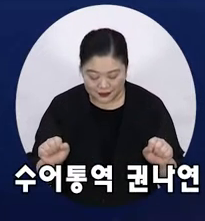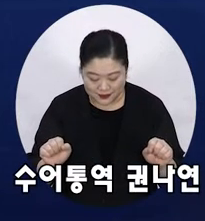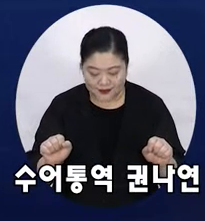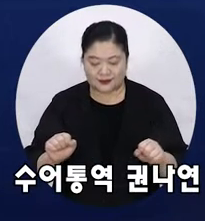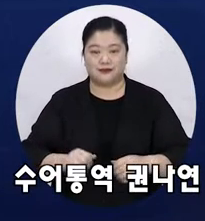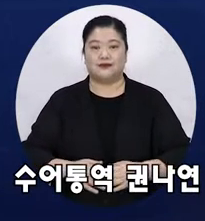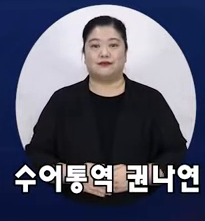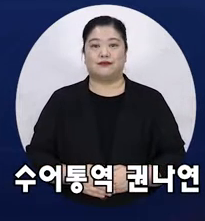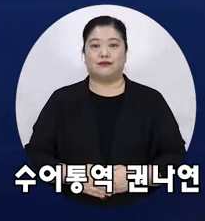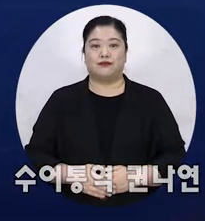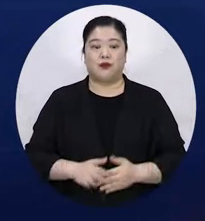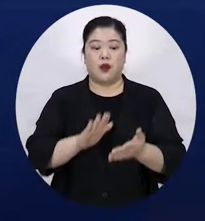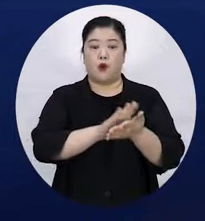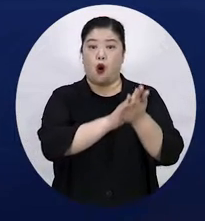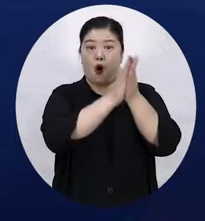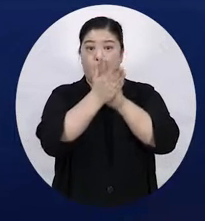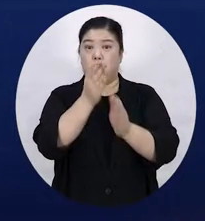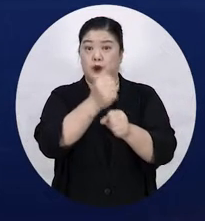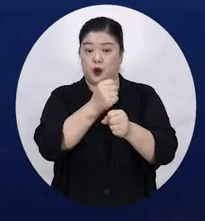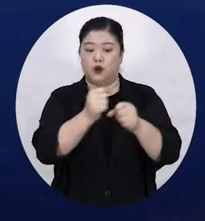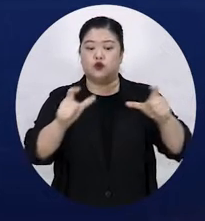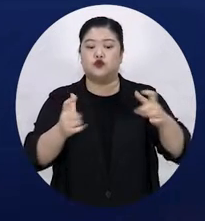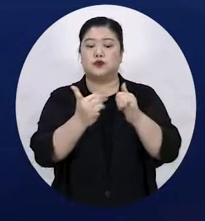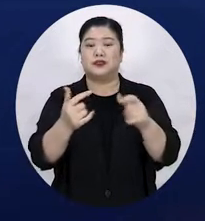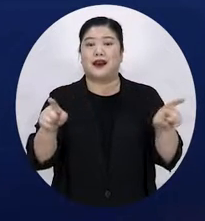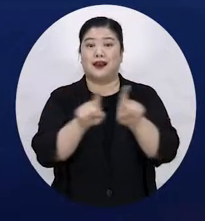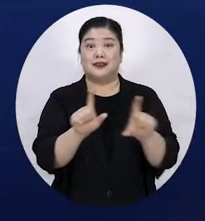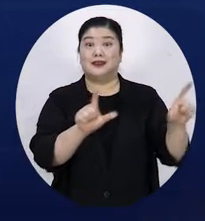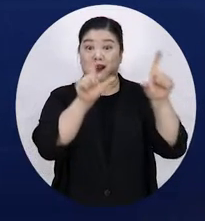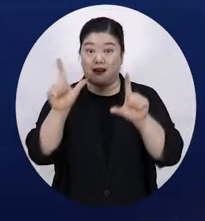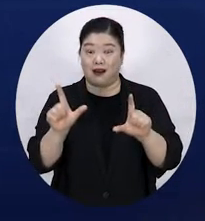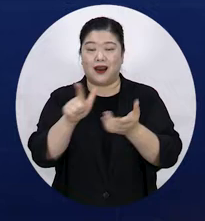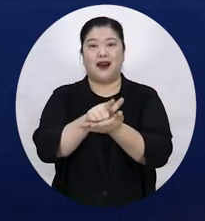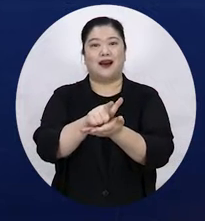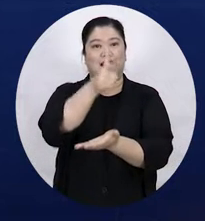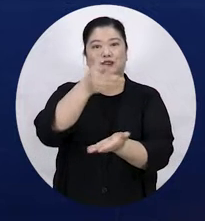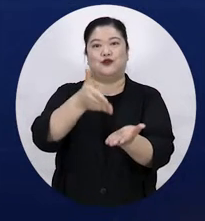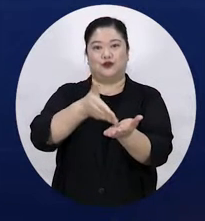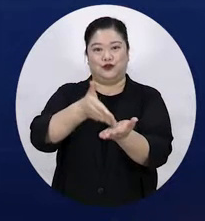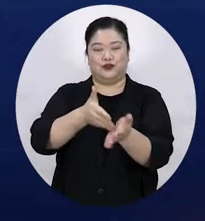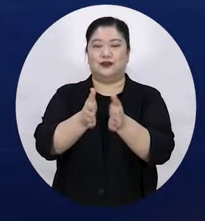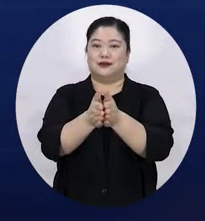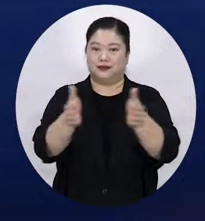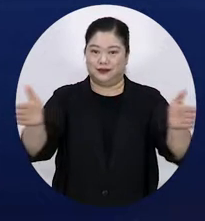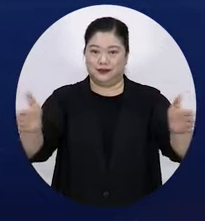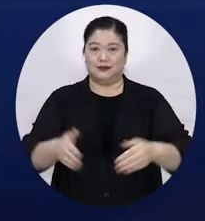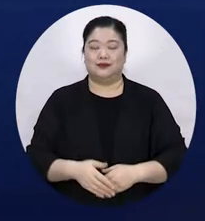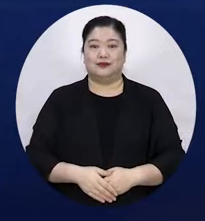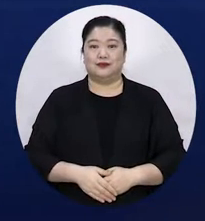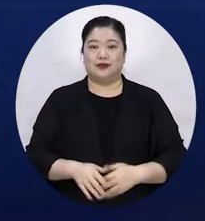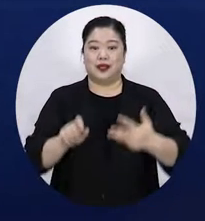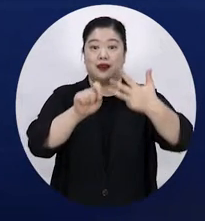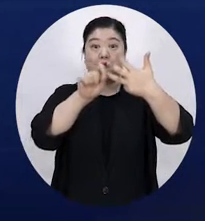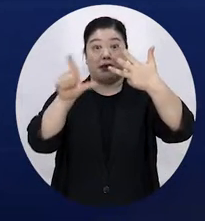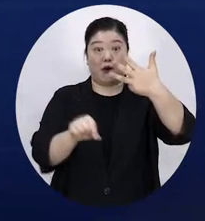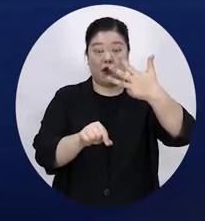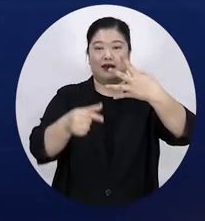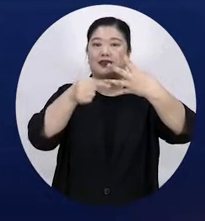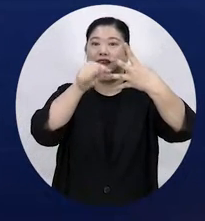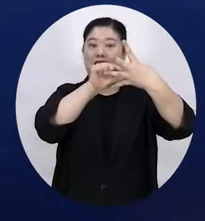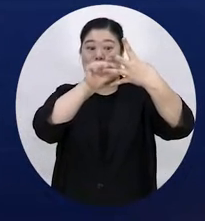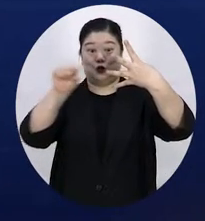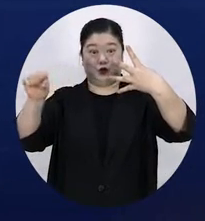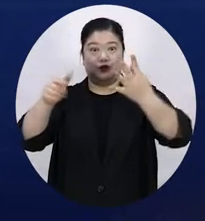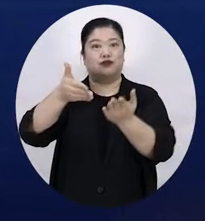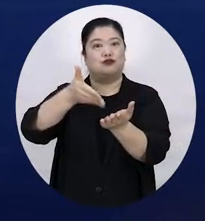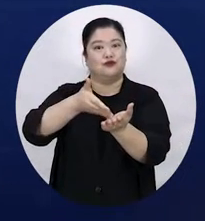국민 여러분 안녕하십니까. 변화로 만드는 미래 국민과 도약하는 강서 아이강서TV 김민주입니다. 8월 넷째 주